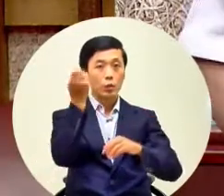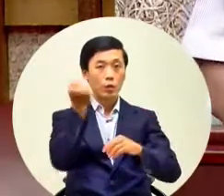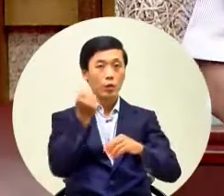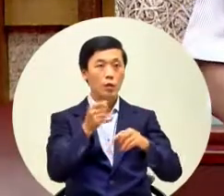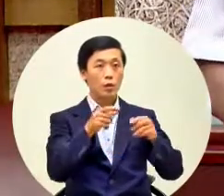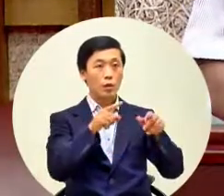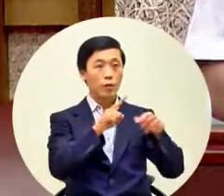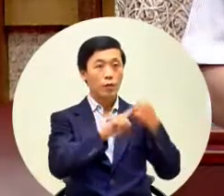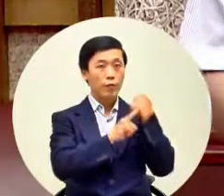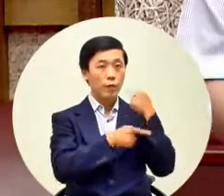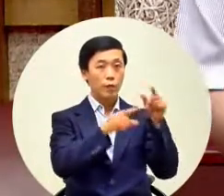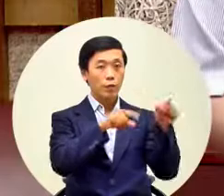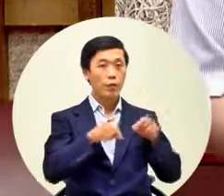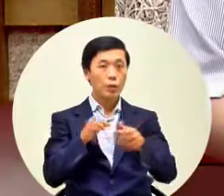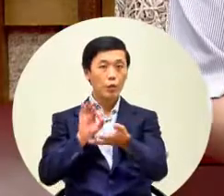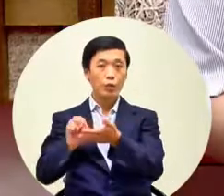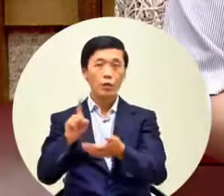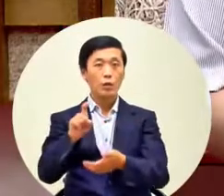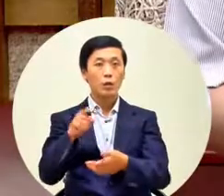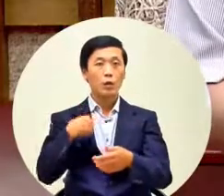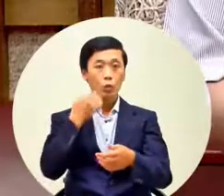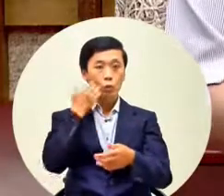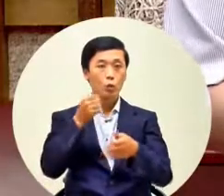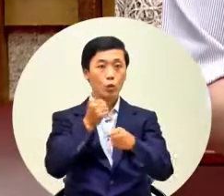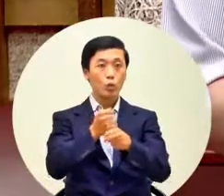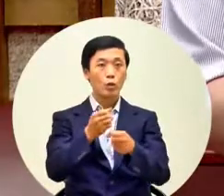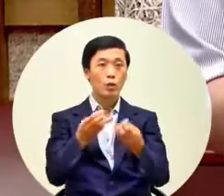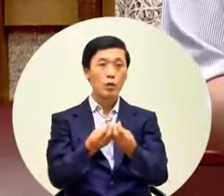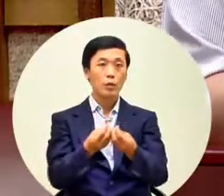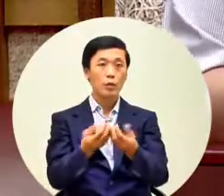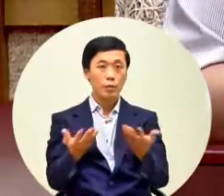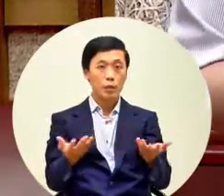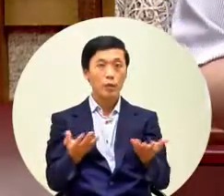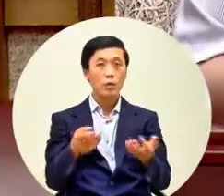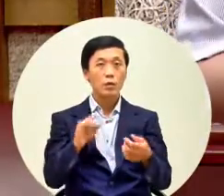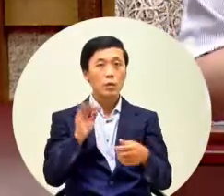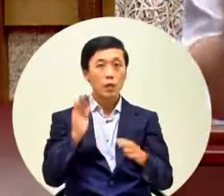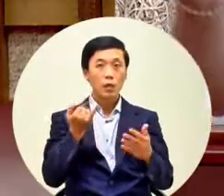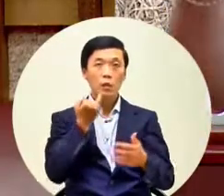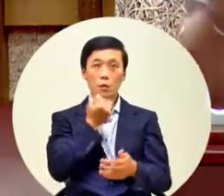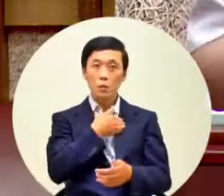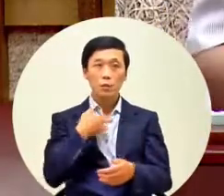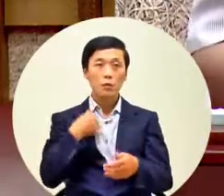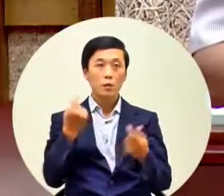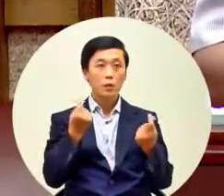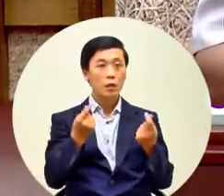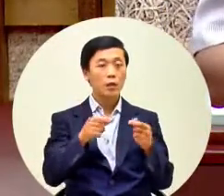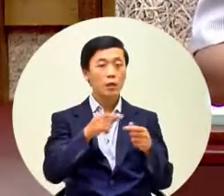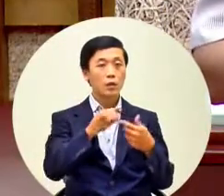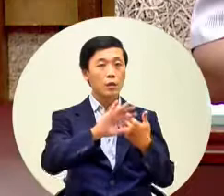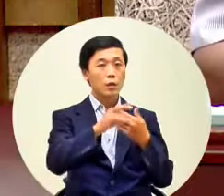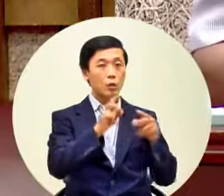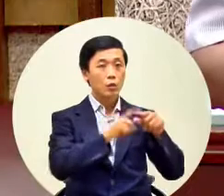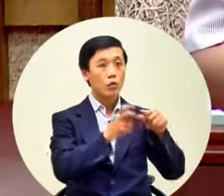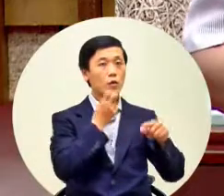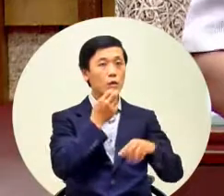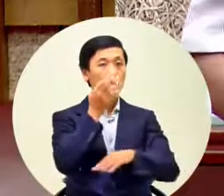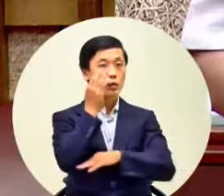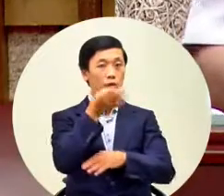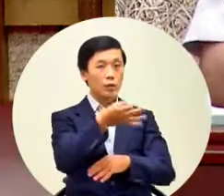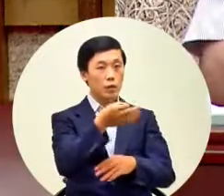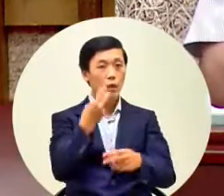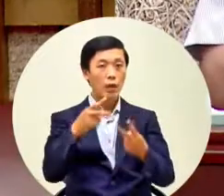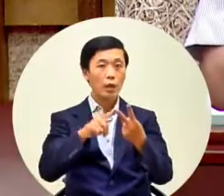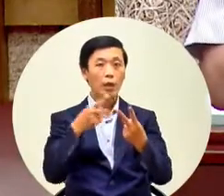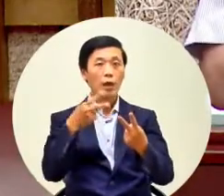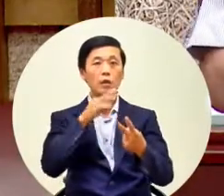里。 那如果要做的话，要怎么做？ 那大概可能寻求看其他中央的经费，或者文化局那